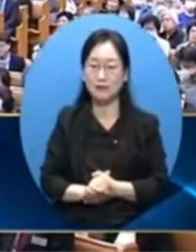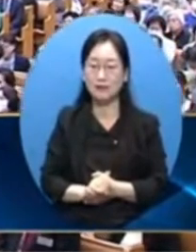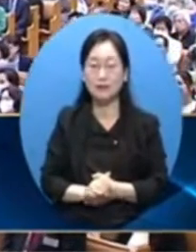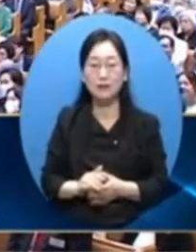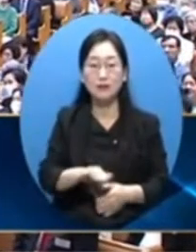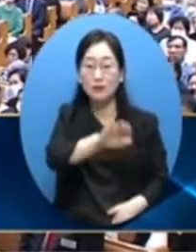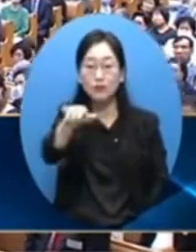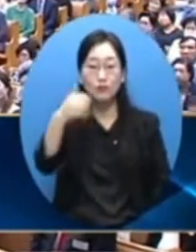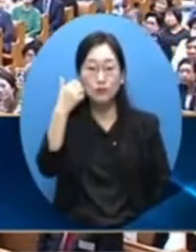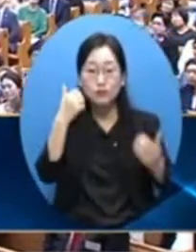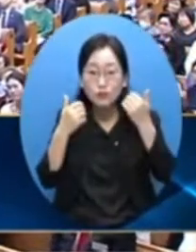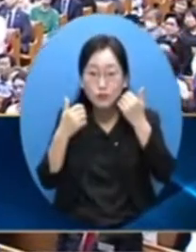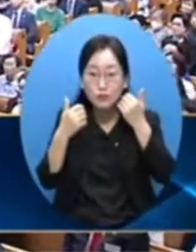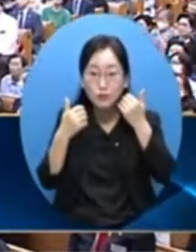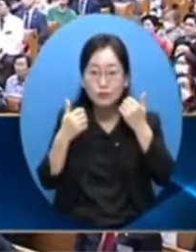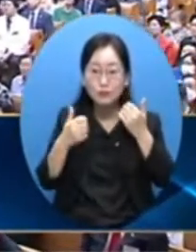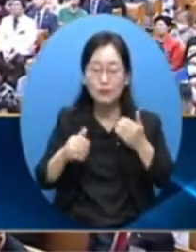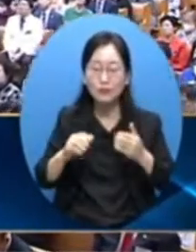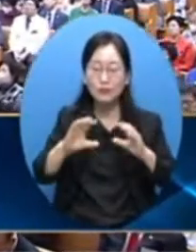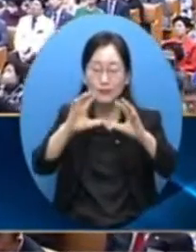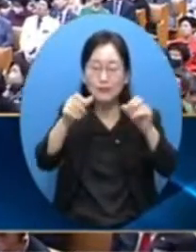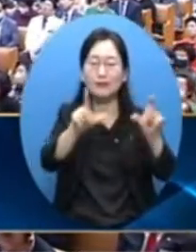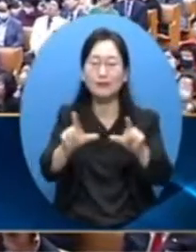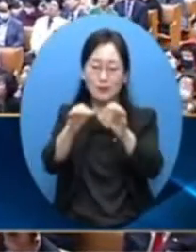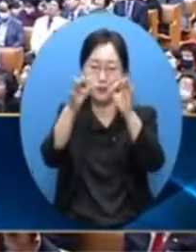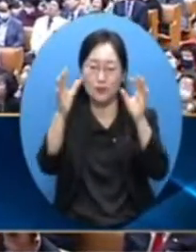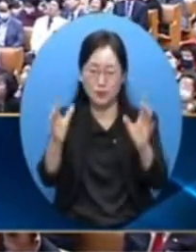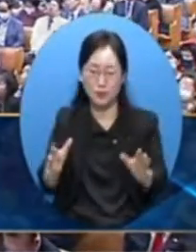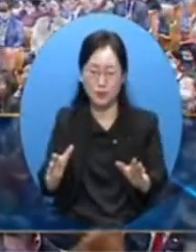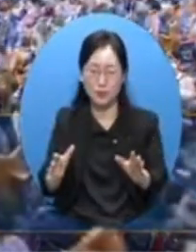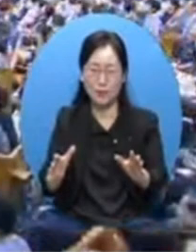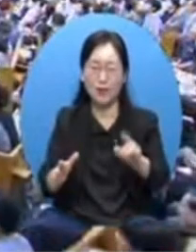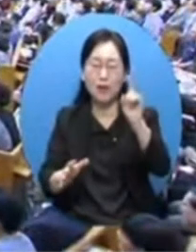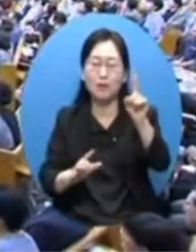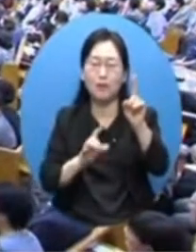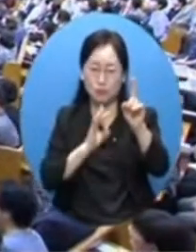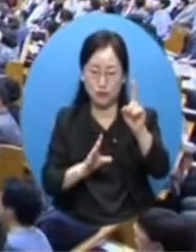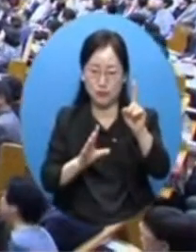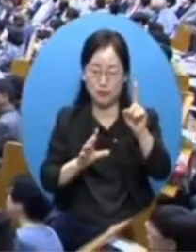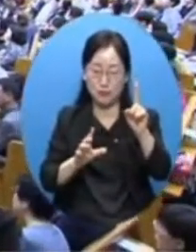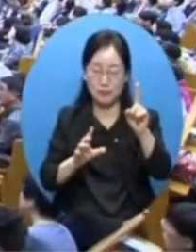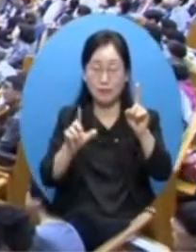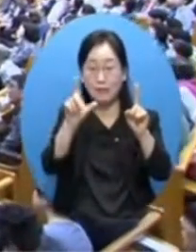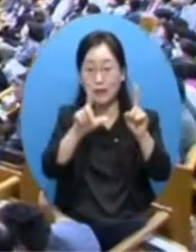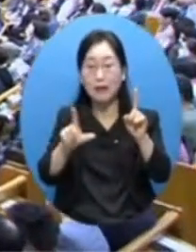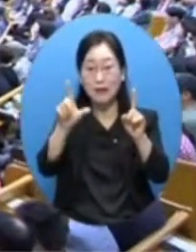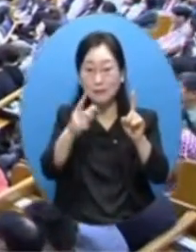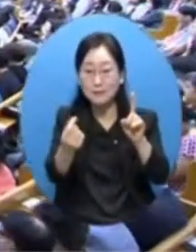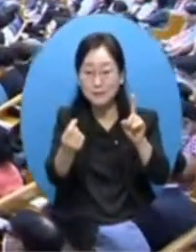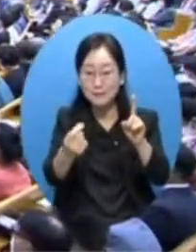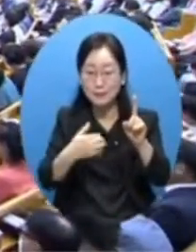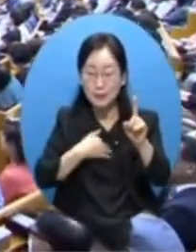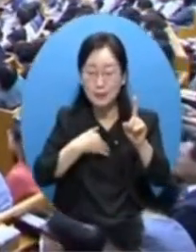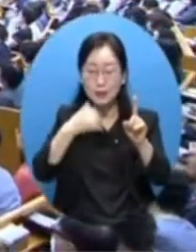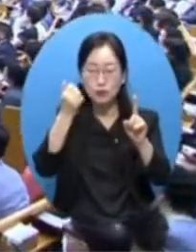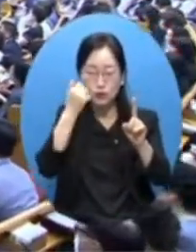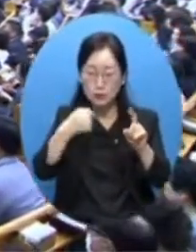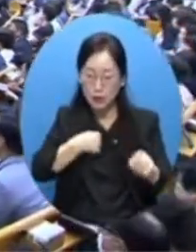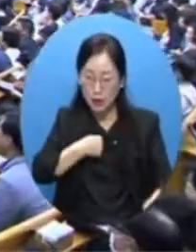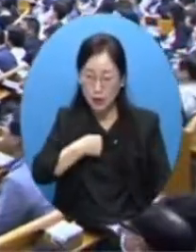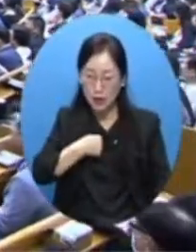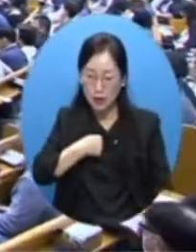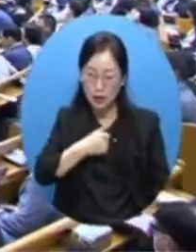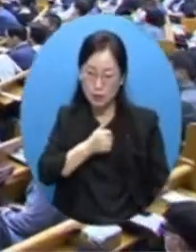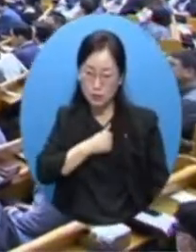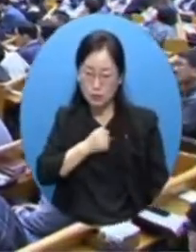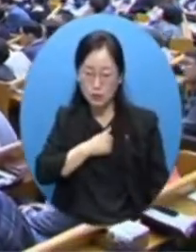우리는 누구입니까? 우리가 이상 살아가면서 단 한 번뿐인 인생을 살아가는데 내가 누구인지 나에 대한